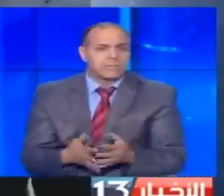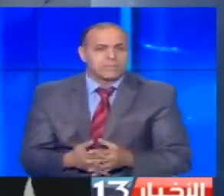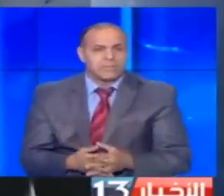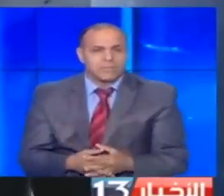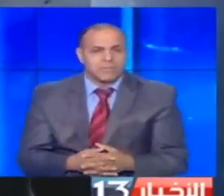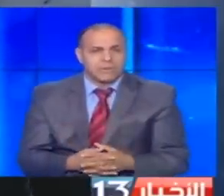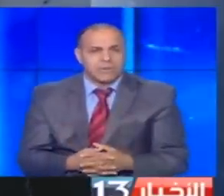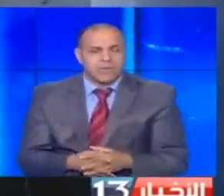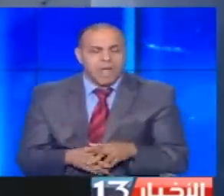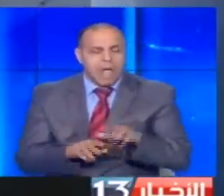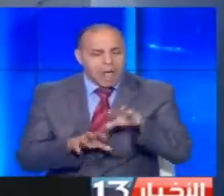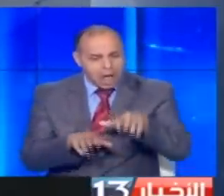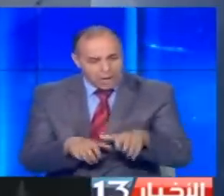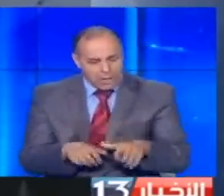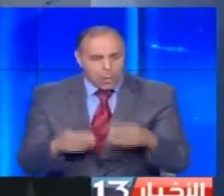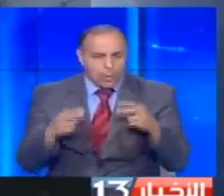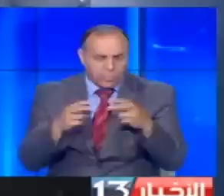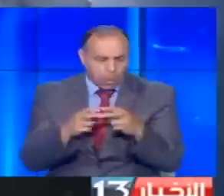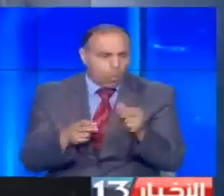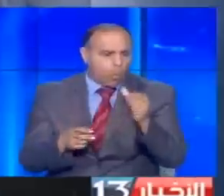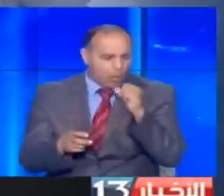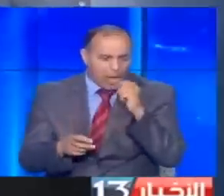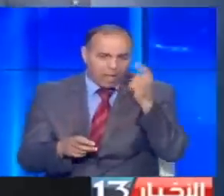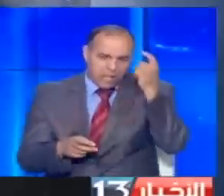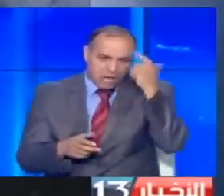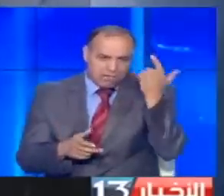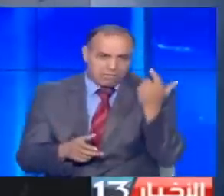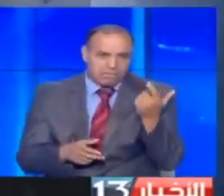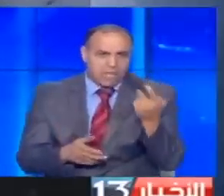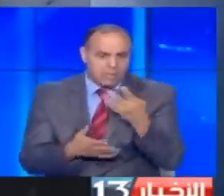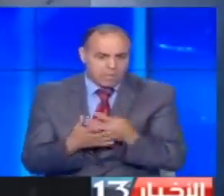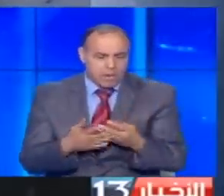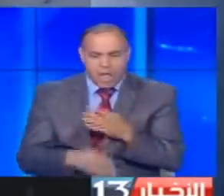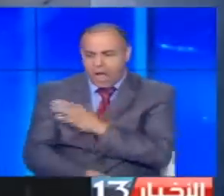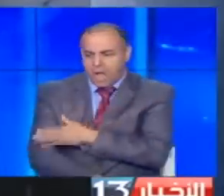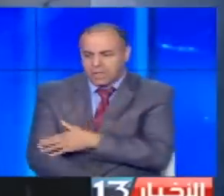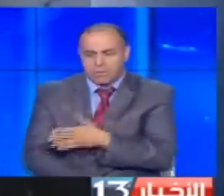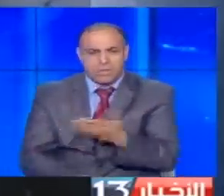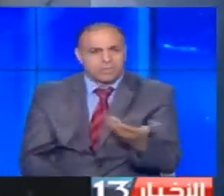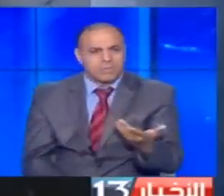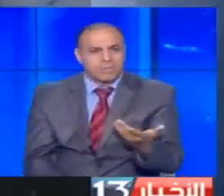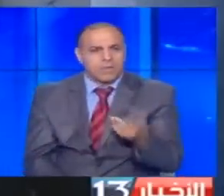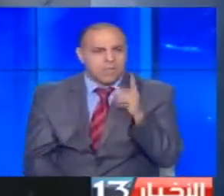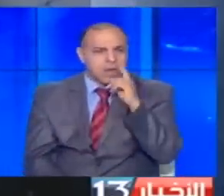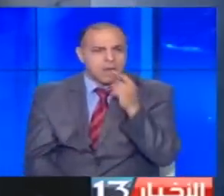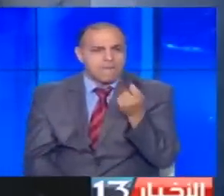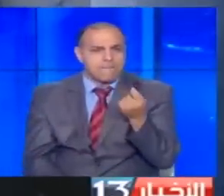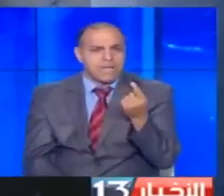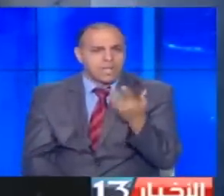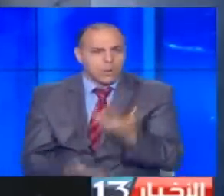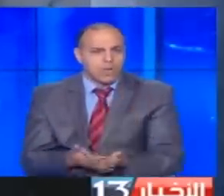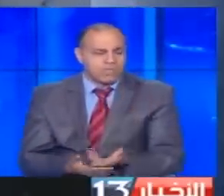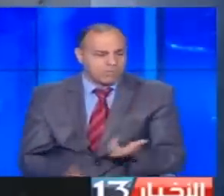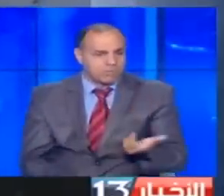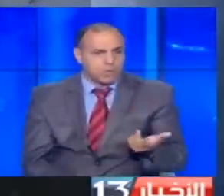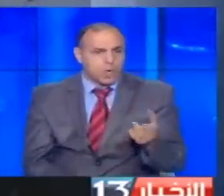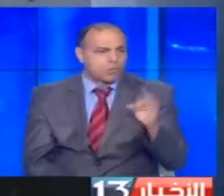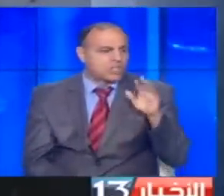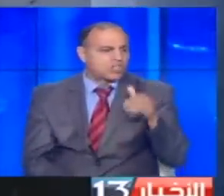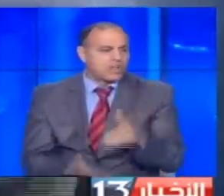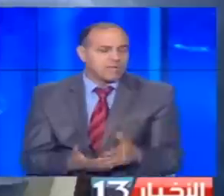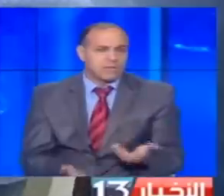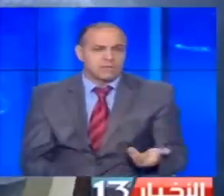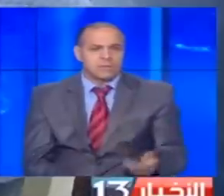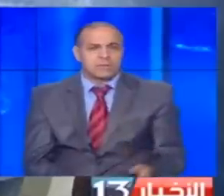الحرص على اربعه العامله المراه المتحده في النهار بخمسطاش كل